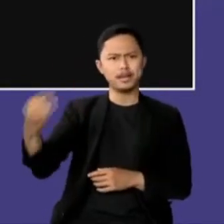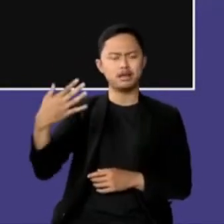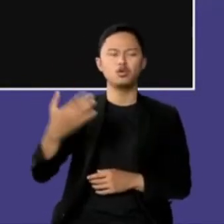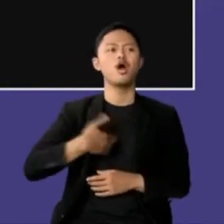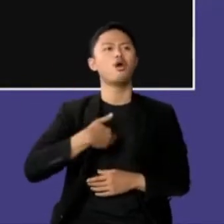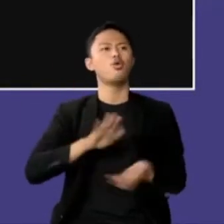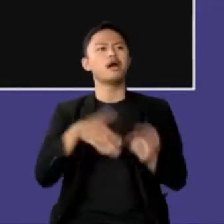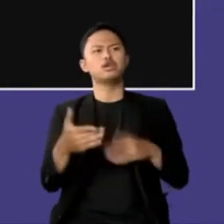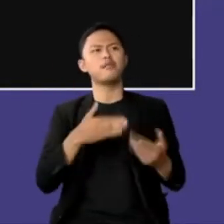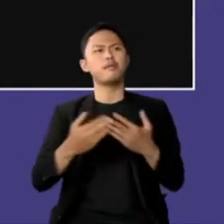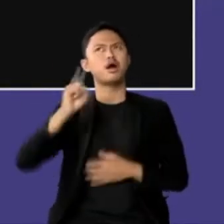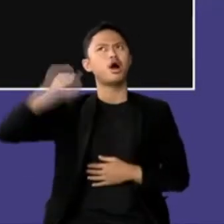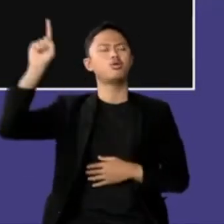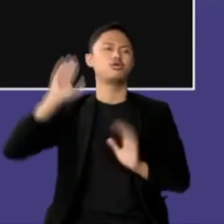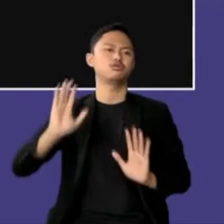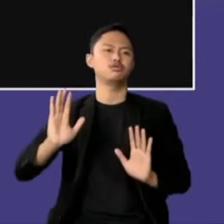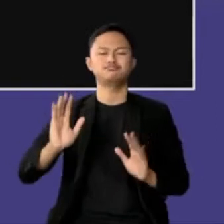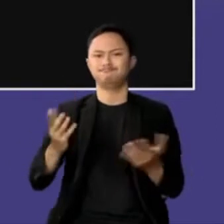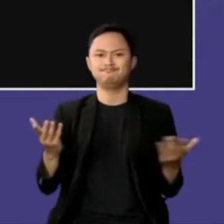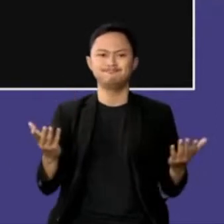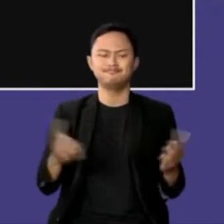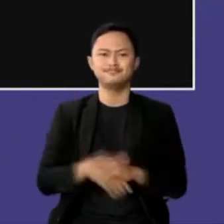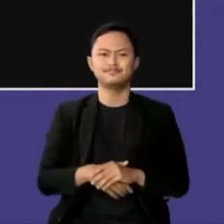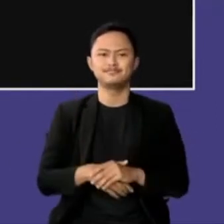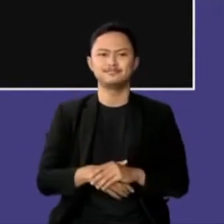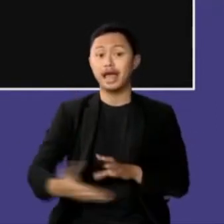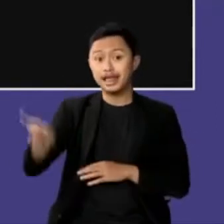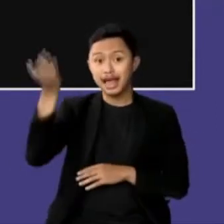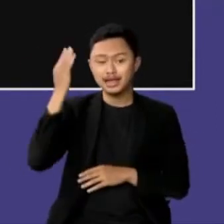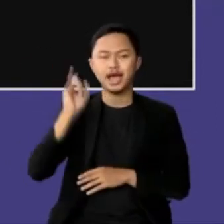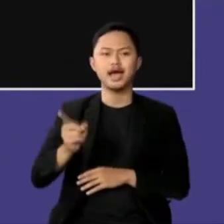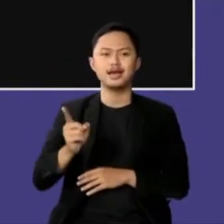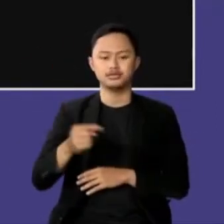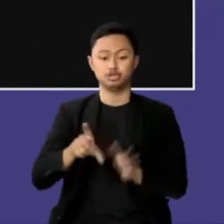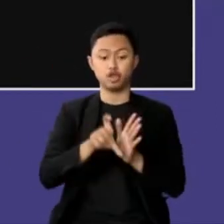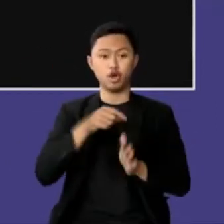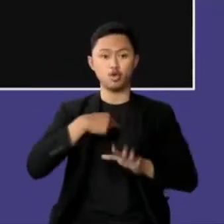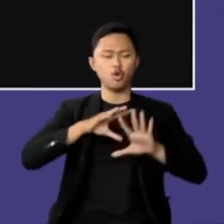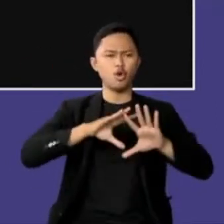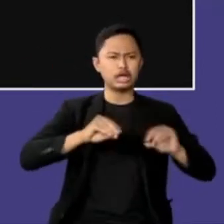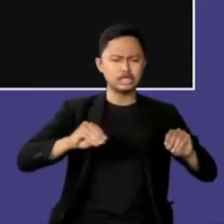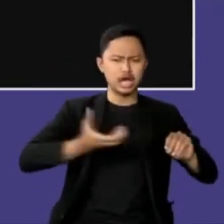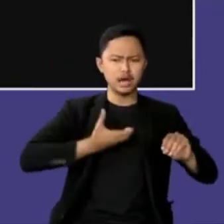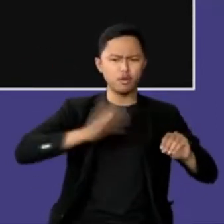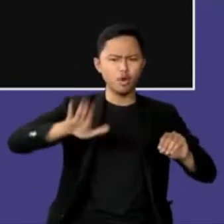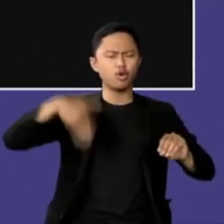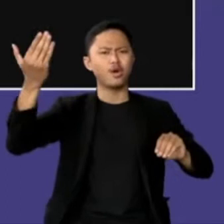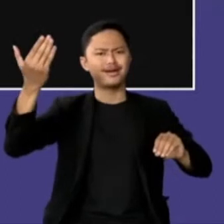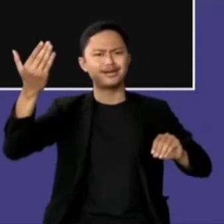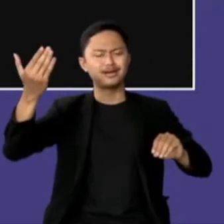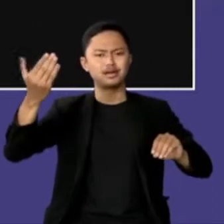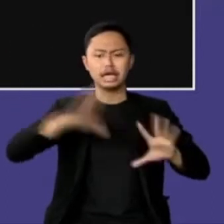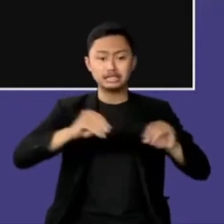deh pokoknya nah yang ketiga yang gak kalah hebat tadi ya kalau kita nggak kerja nggak keluar rumah nggak dapat uang nggak